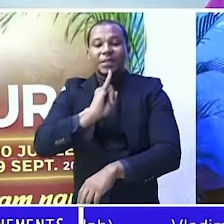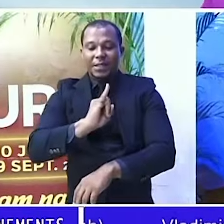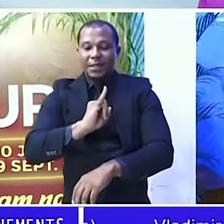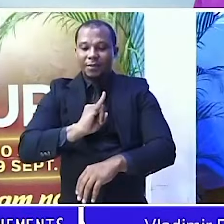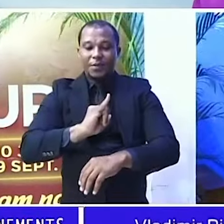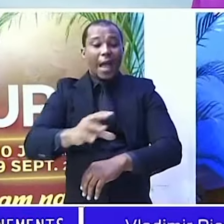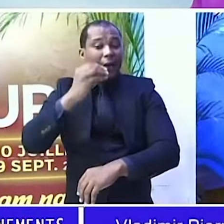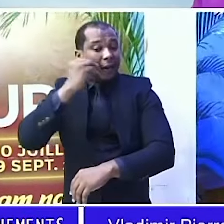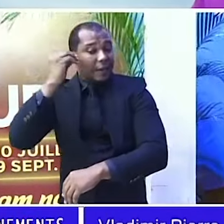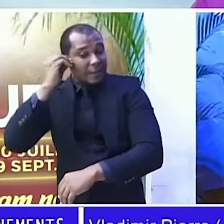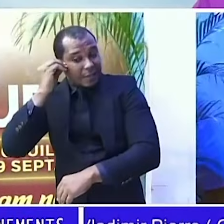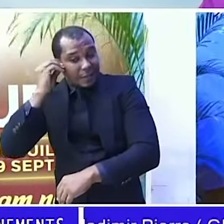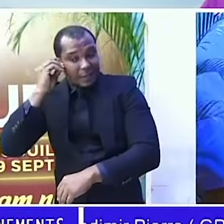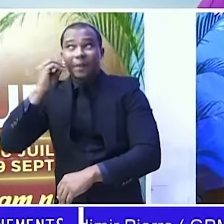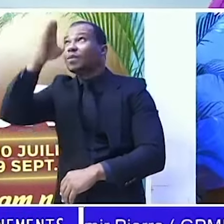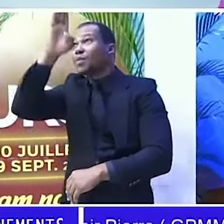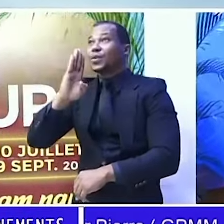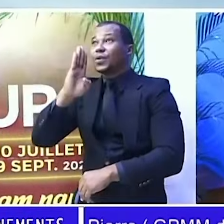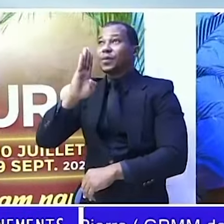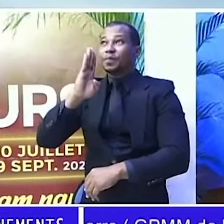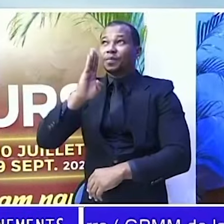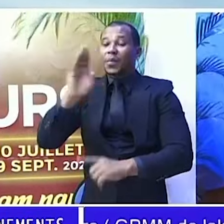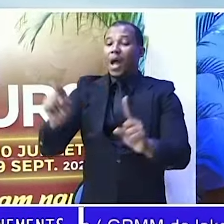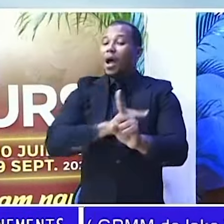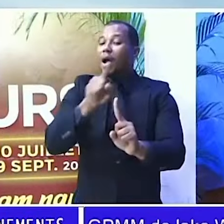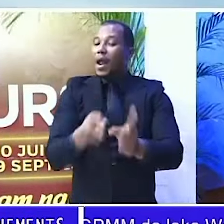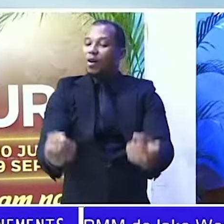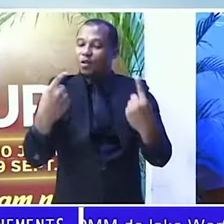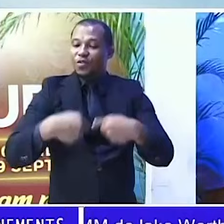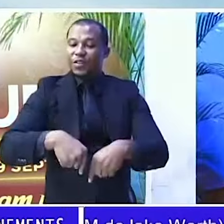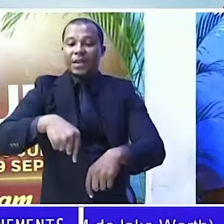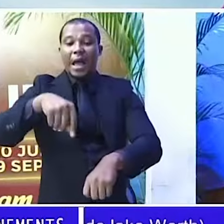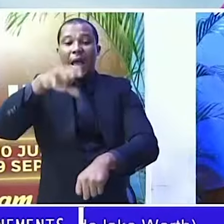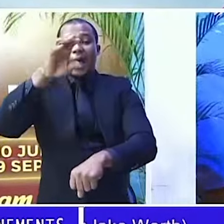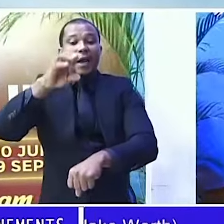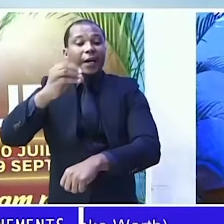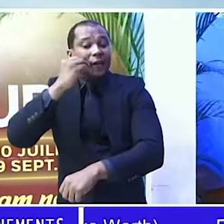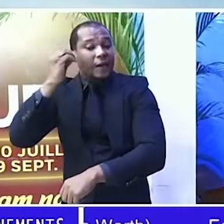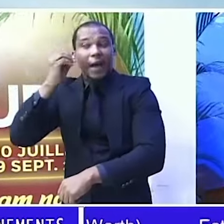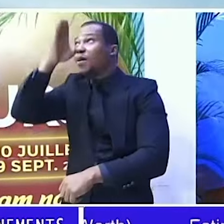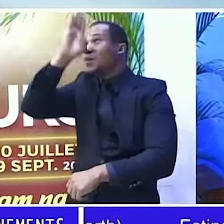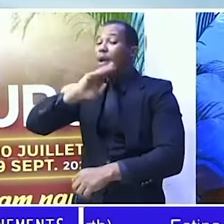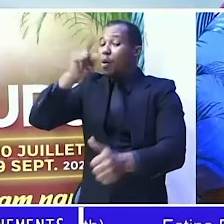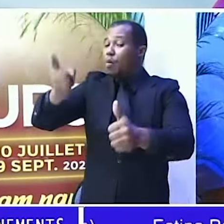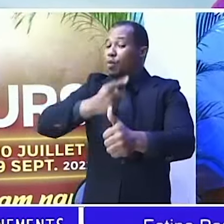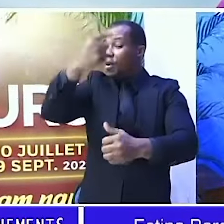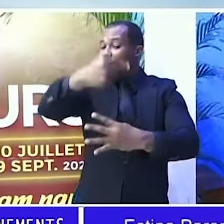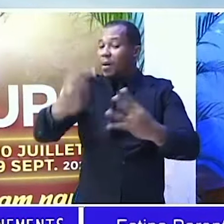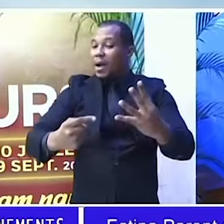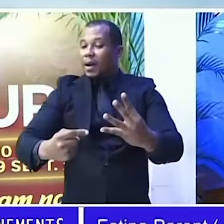bon Dieu où y est. L'ovine la caille bon Dieu premier sort fait ou